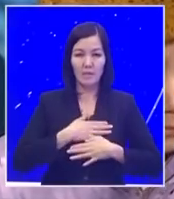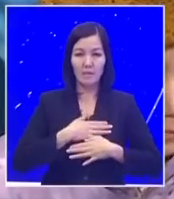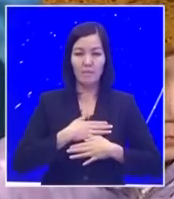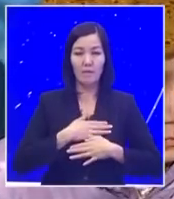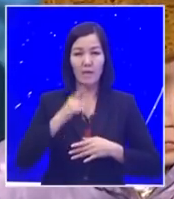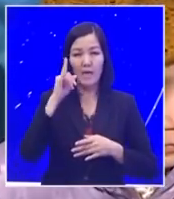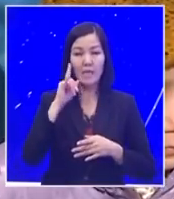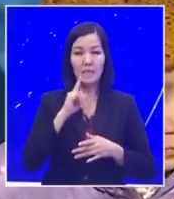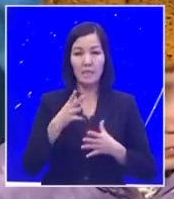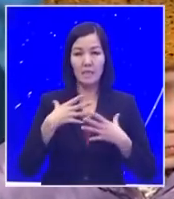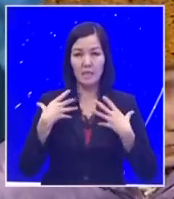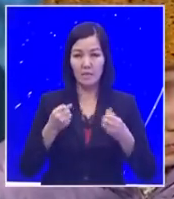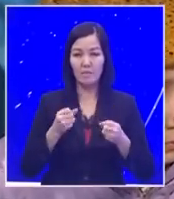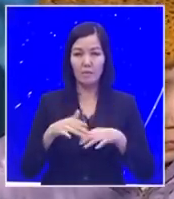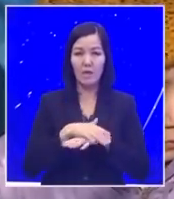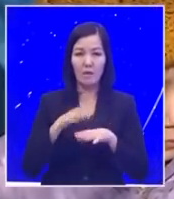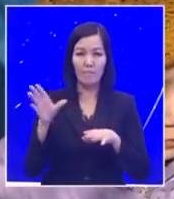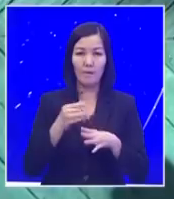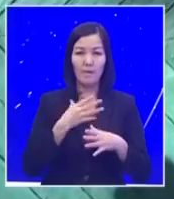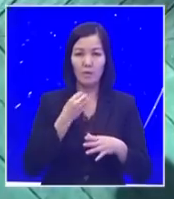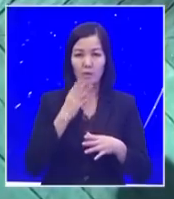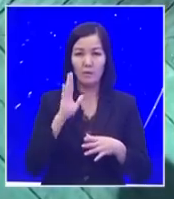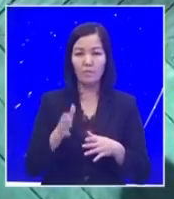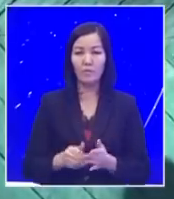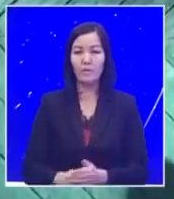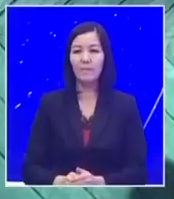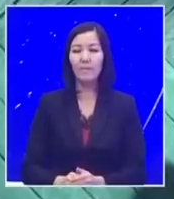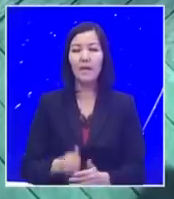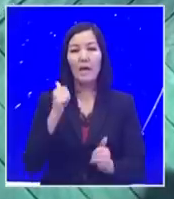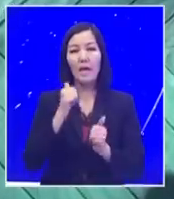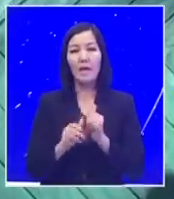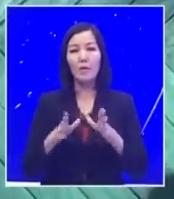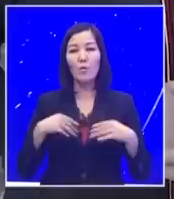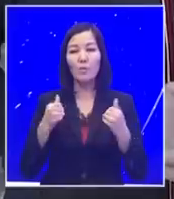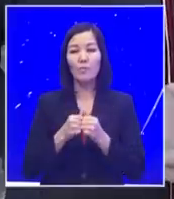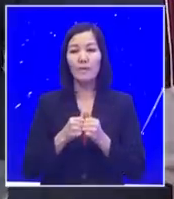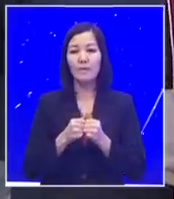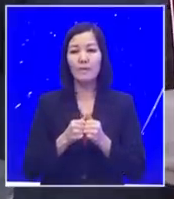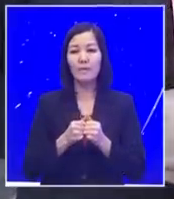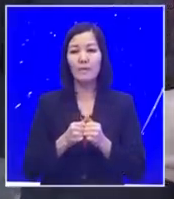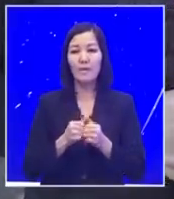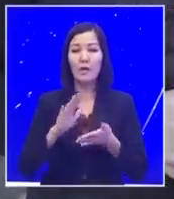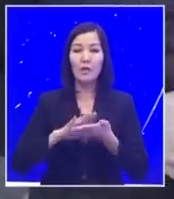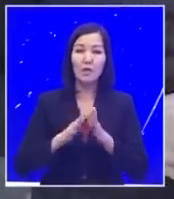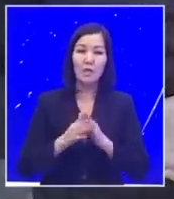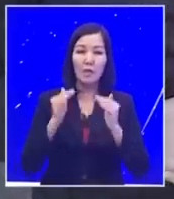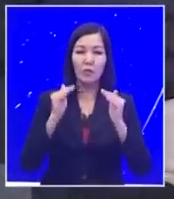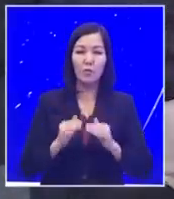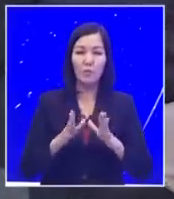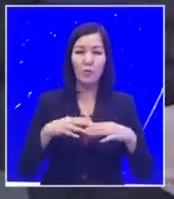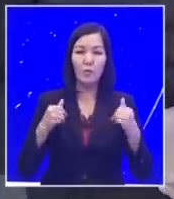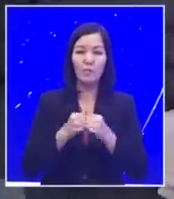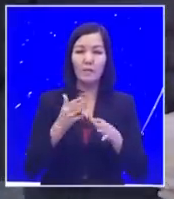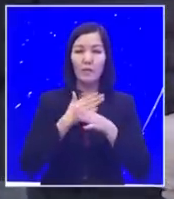тыныш болсын, еліміз аман, жұртымыз тыныш болсын. Бұған енді әр отбасы шама шарқына қарай жағдайы төмен отбасыларға қолдау көрсетіп,